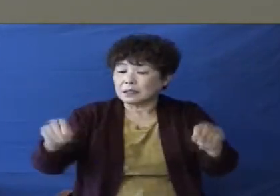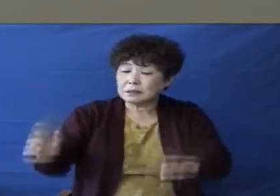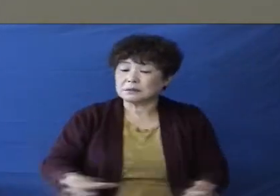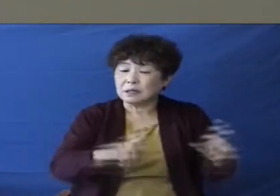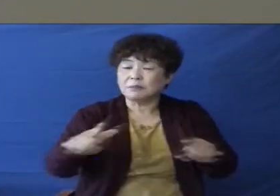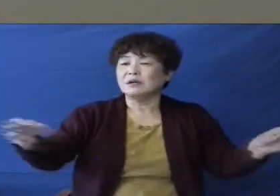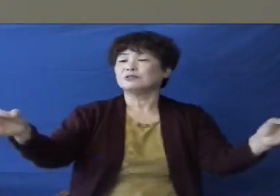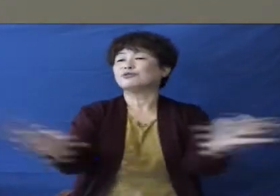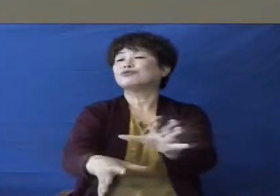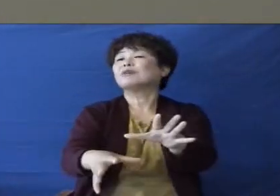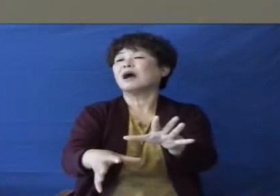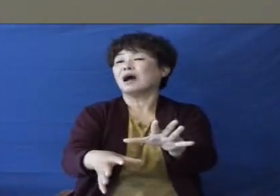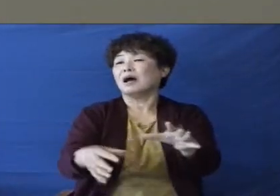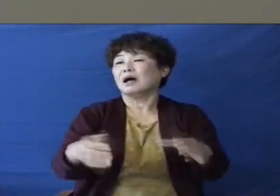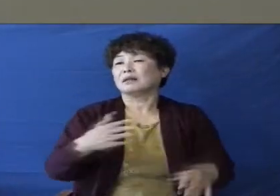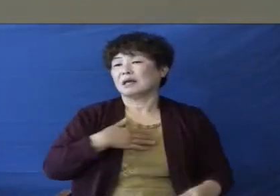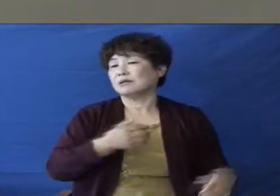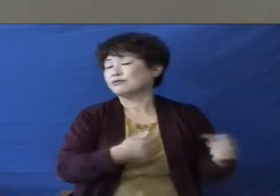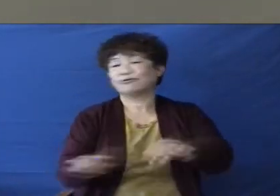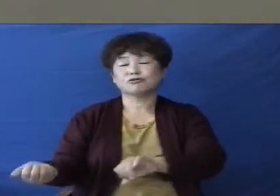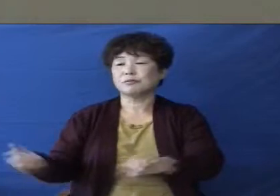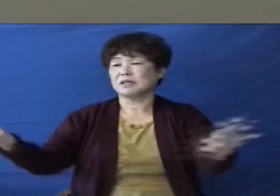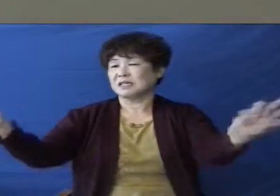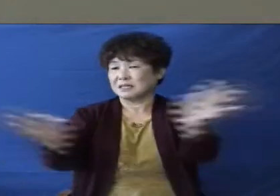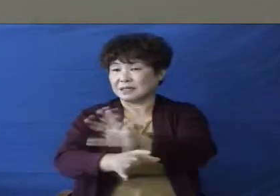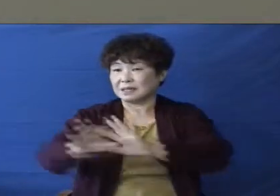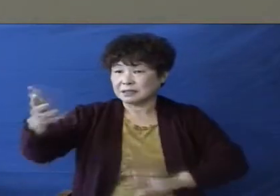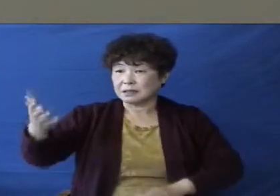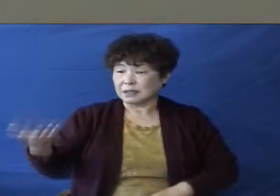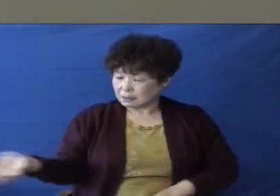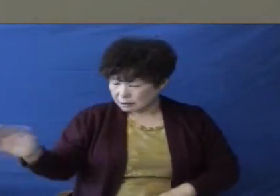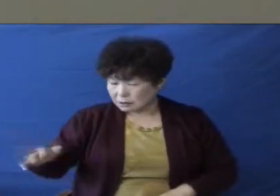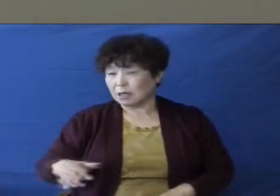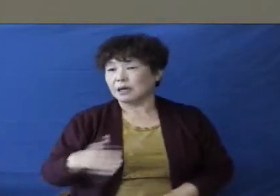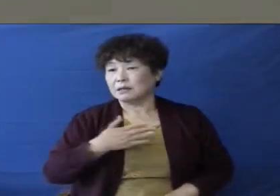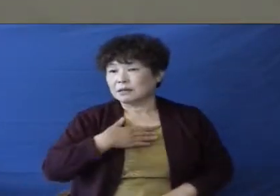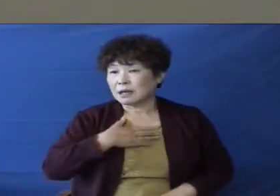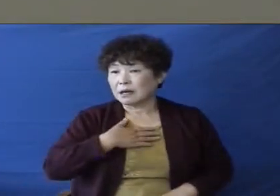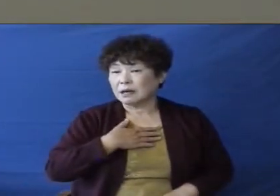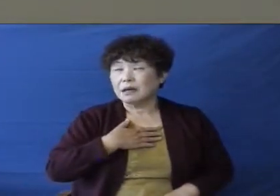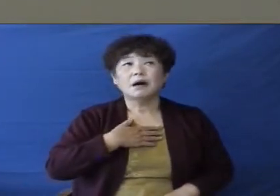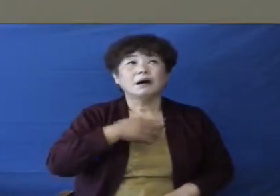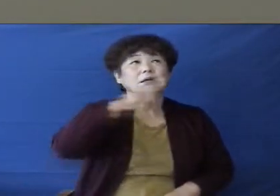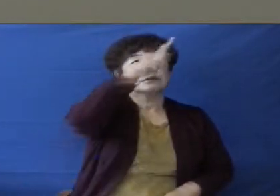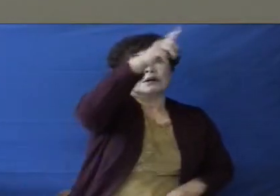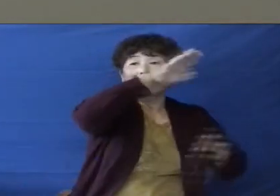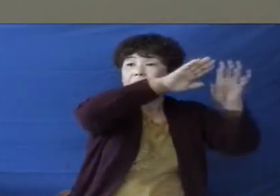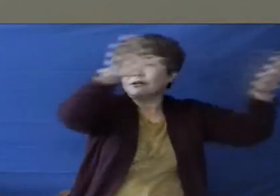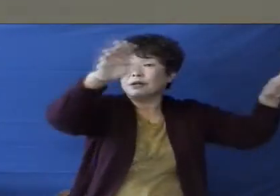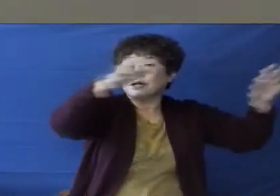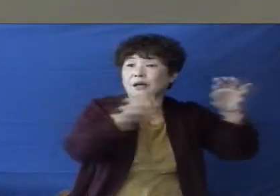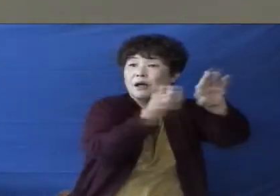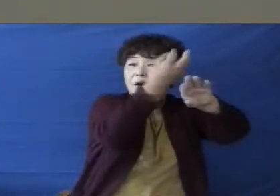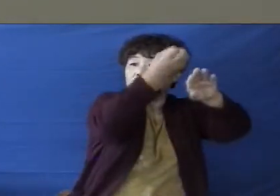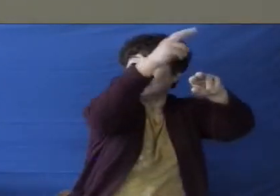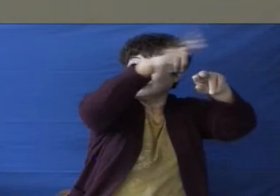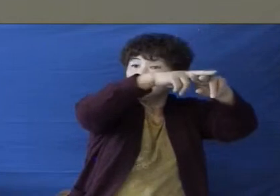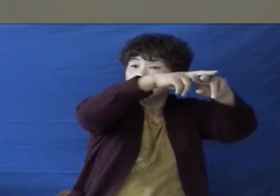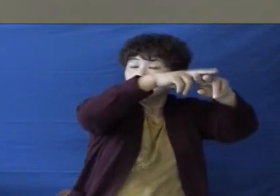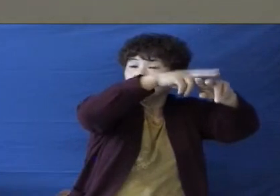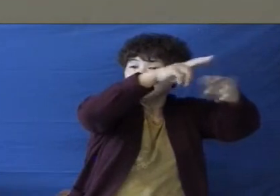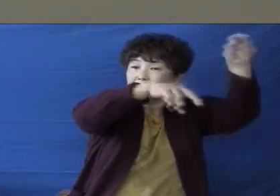순식간에 사라질 수도 있는 곳이다 근데 저 는 그렇지 알아 니 부활을 저기다가 쌓아 하더라 하늘에 소망을